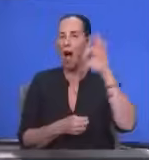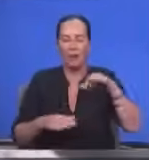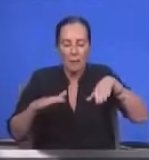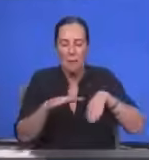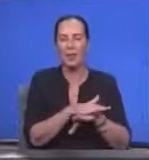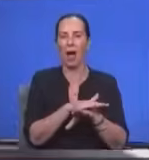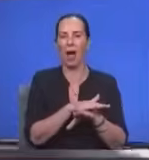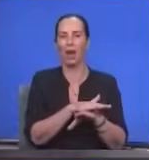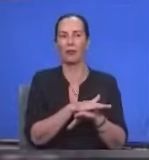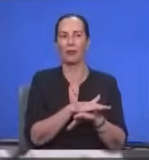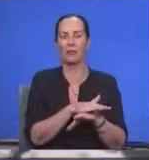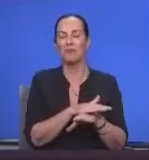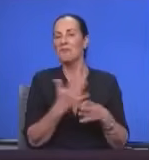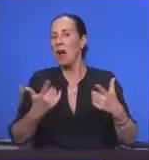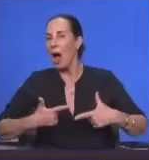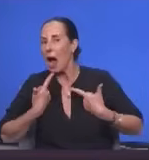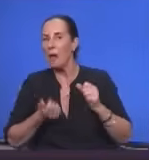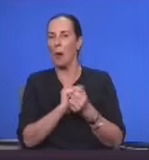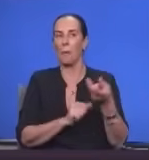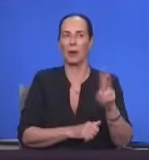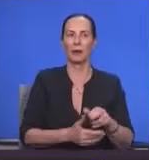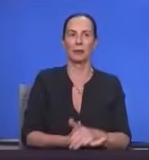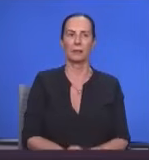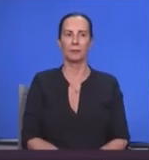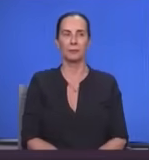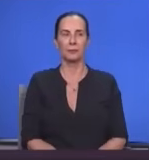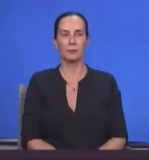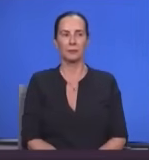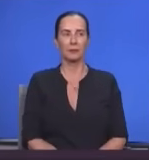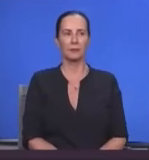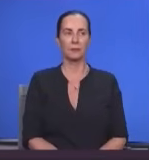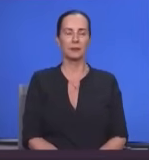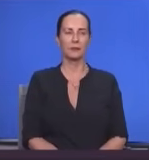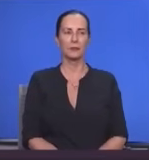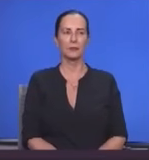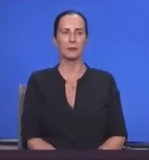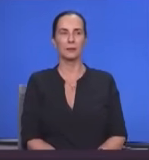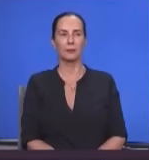מתחת להריסות, מתים או חיים.